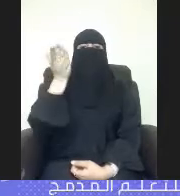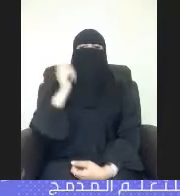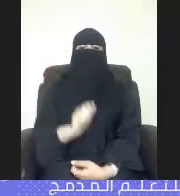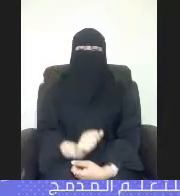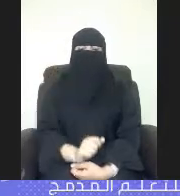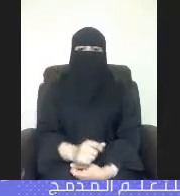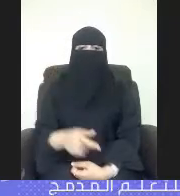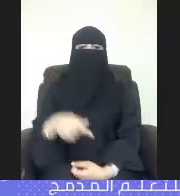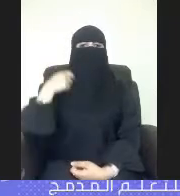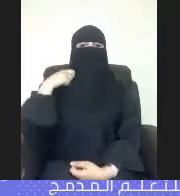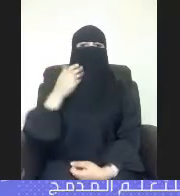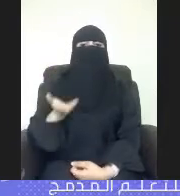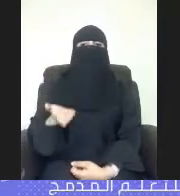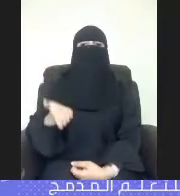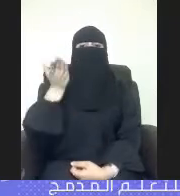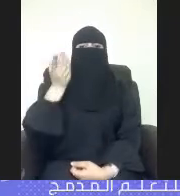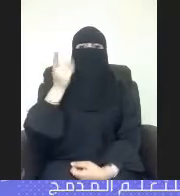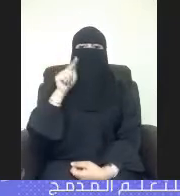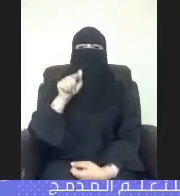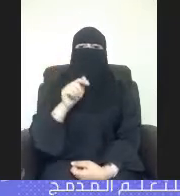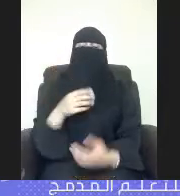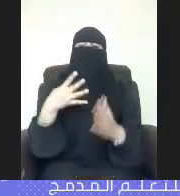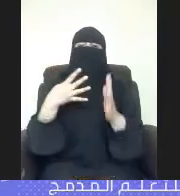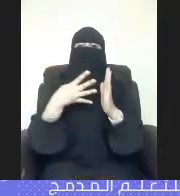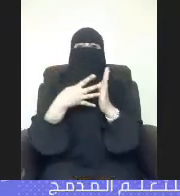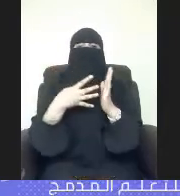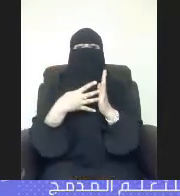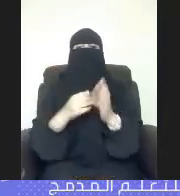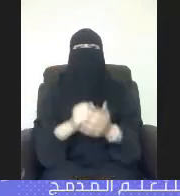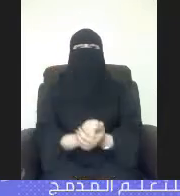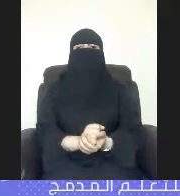ينقل اعتذاره الشديد نظرا لارتباطه المفاجئ